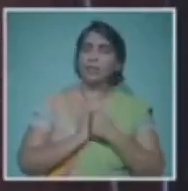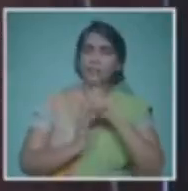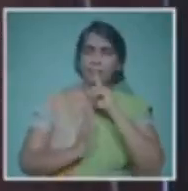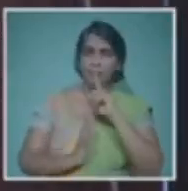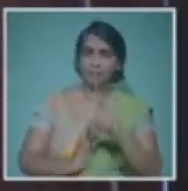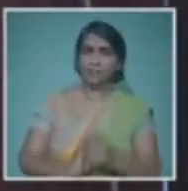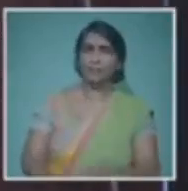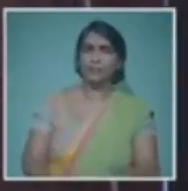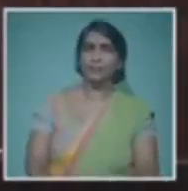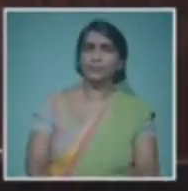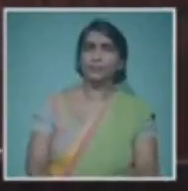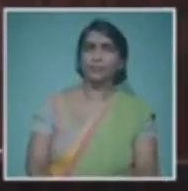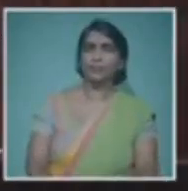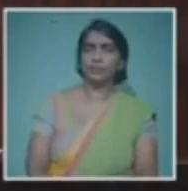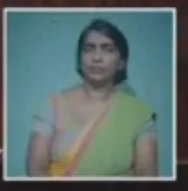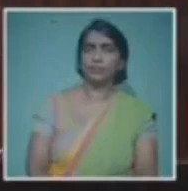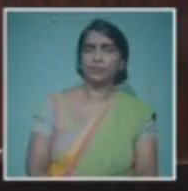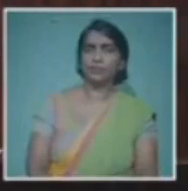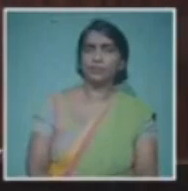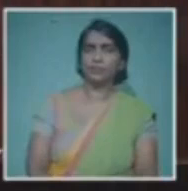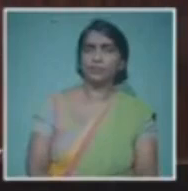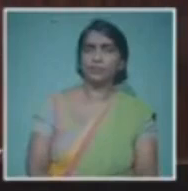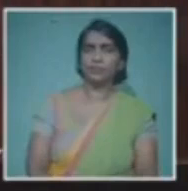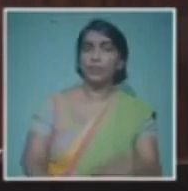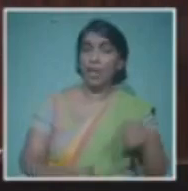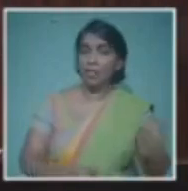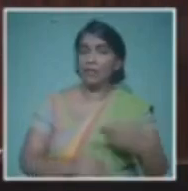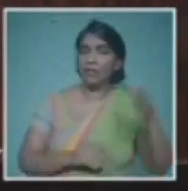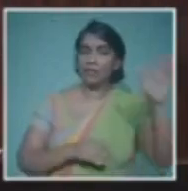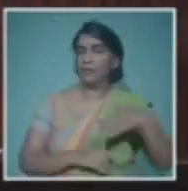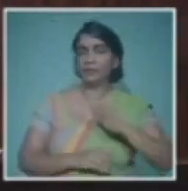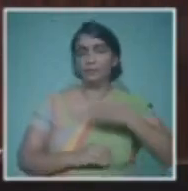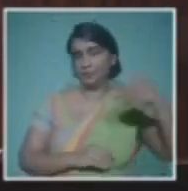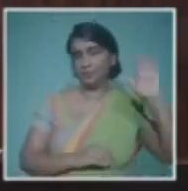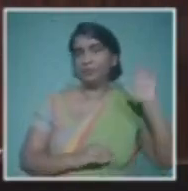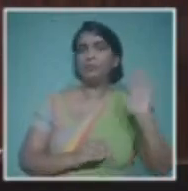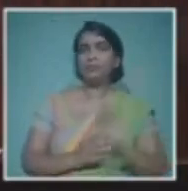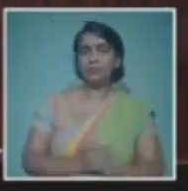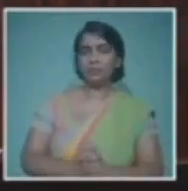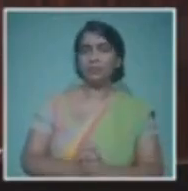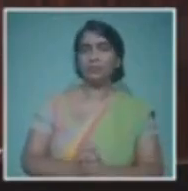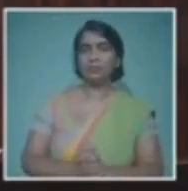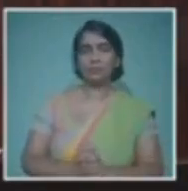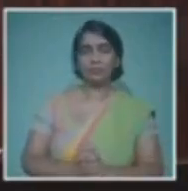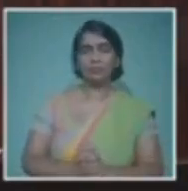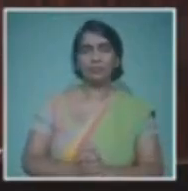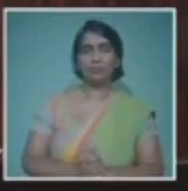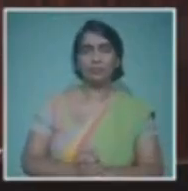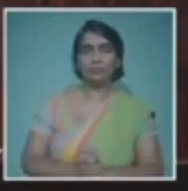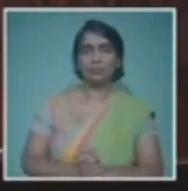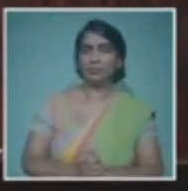සිටිනවා. අද අද දිනේදී එතුමා මේ රාජකාරියට සම්බන්ධ කරගන්නේ නැහැ. ඔව් චාමර සම්පත් මන්ත්‍රීතුමා කියන්නේ.